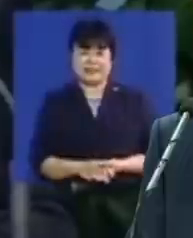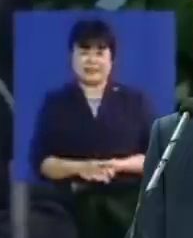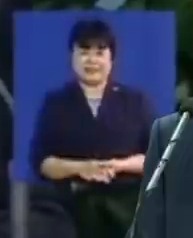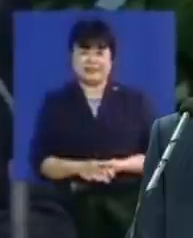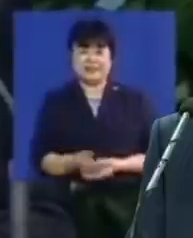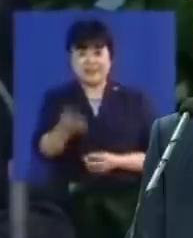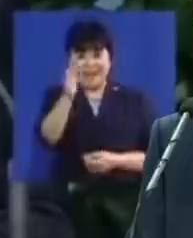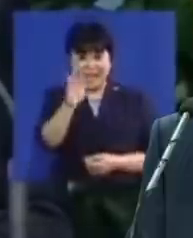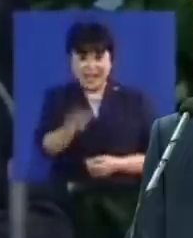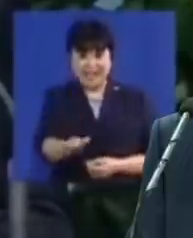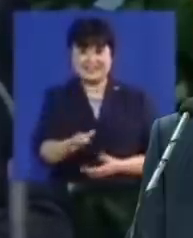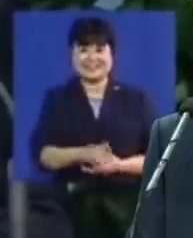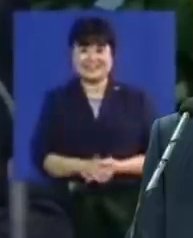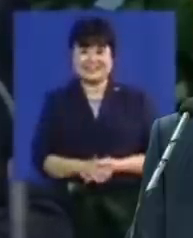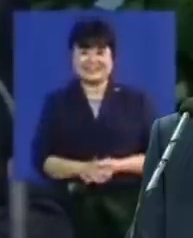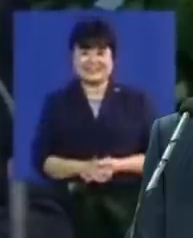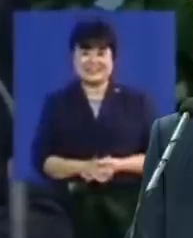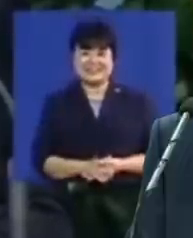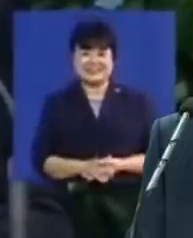그러나